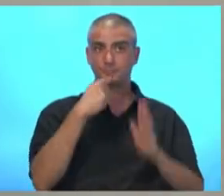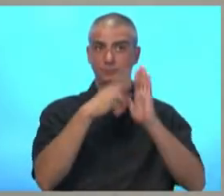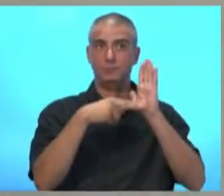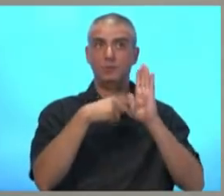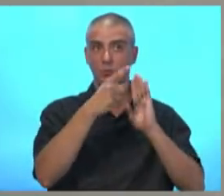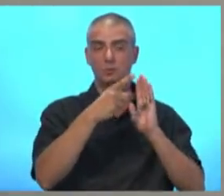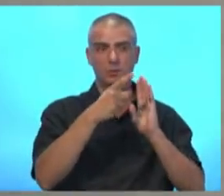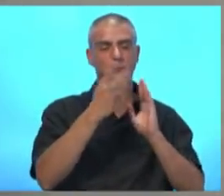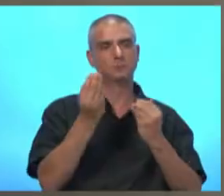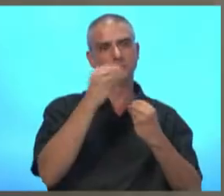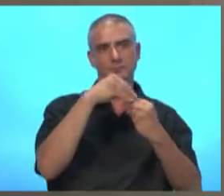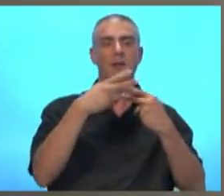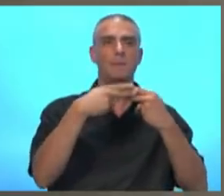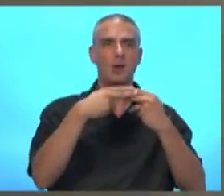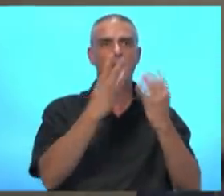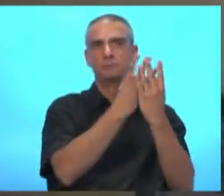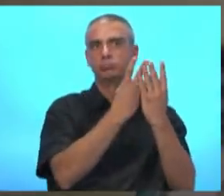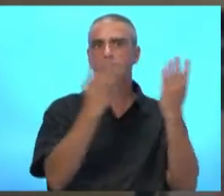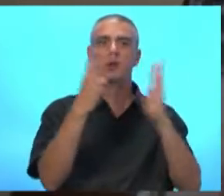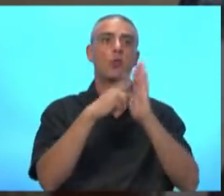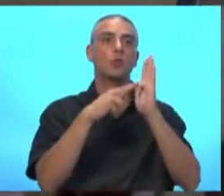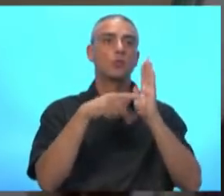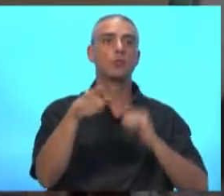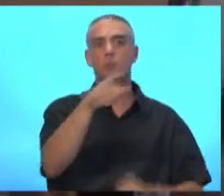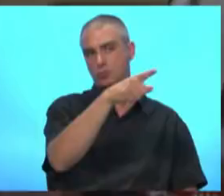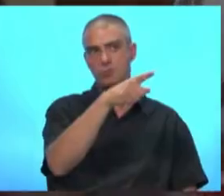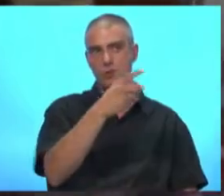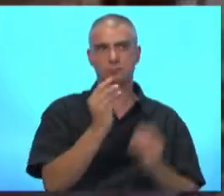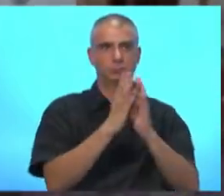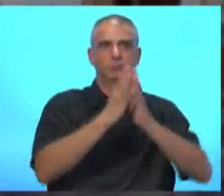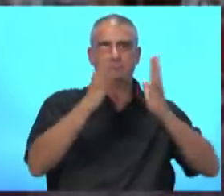להניח, תצטרף בקרוב לשורת התמונות הזאת שהולכת ומתרחבת.